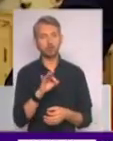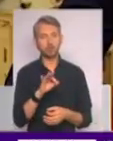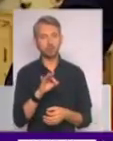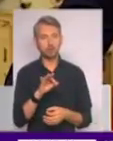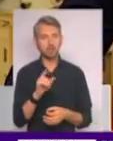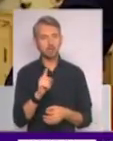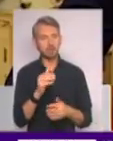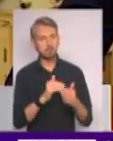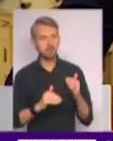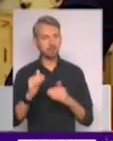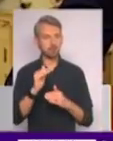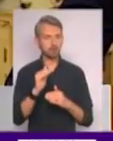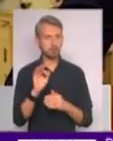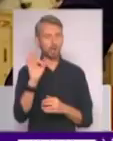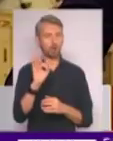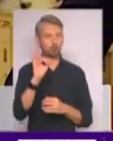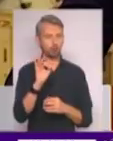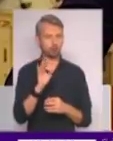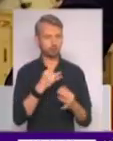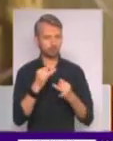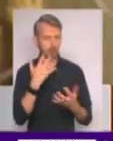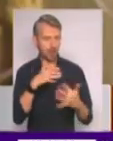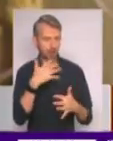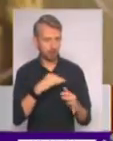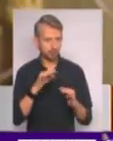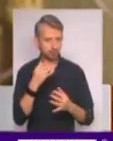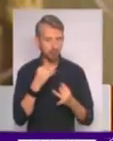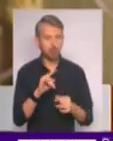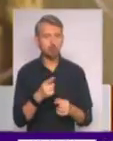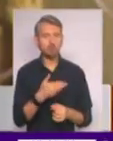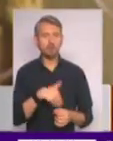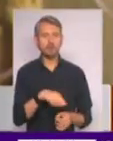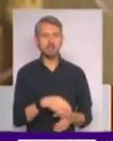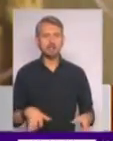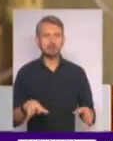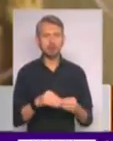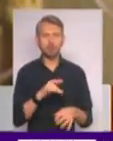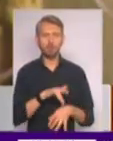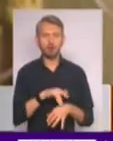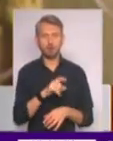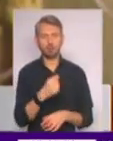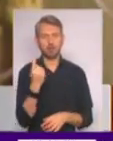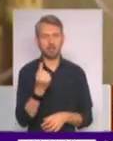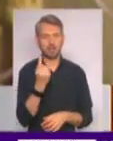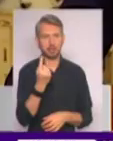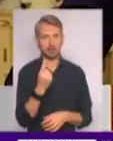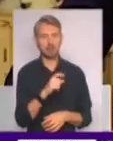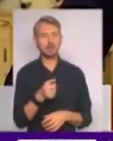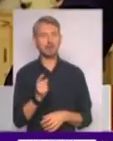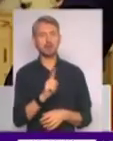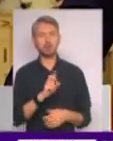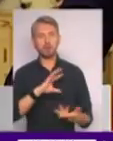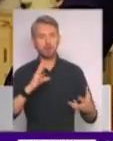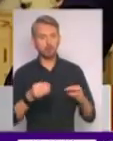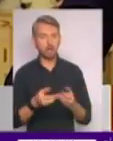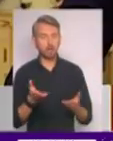підвищеним градусом. Угу. По одній простій причині, чому підвищене? Тому що ми всі спільно вболіваємо за єдине. За те, щоб результат,